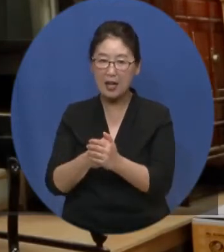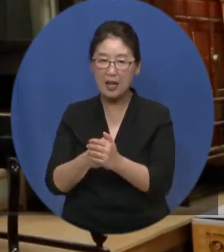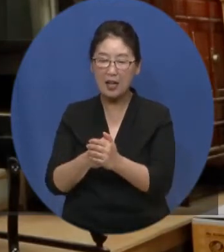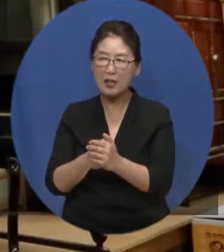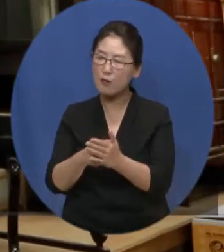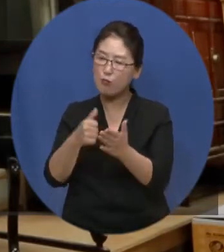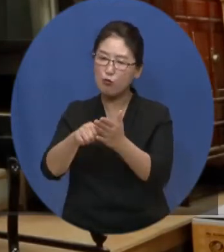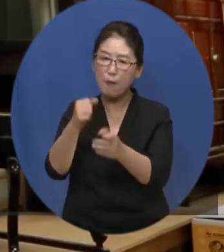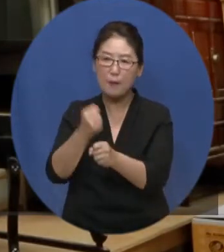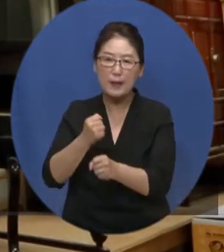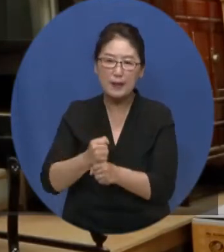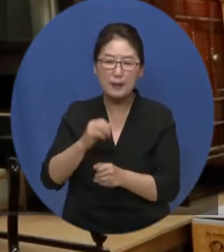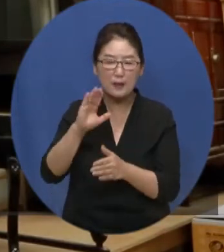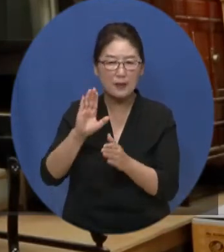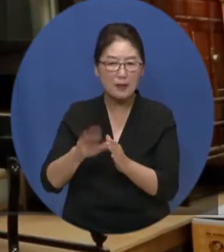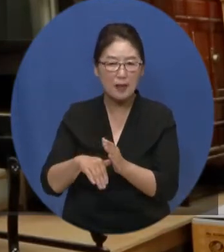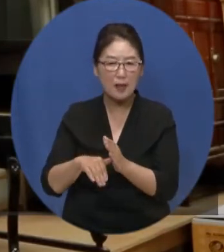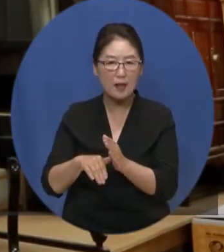시간이면